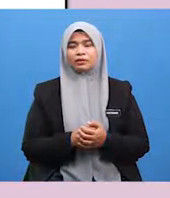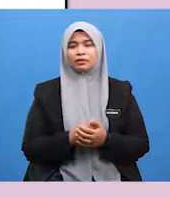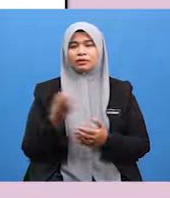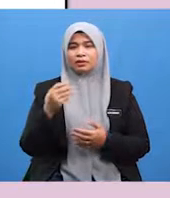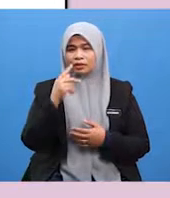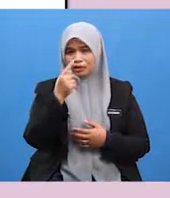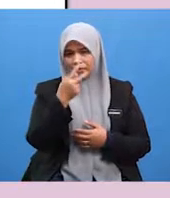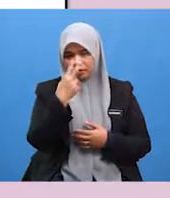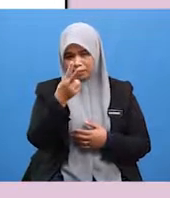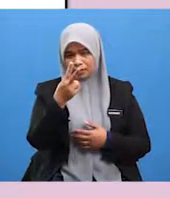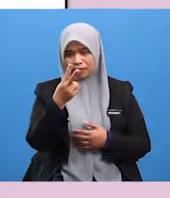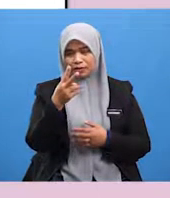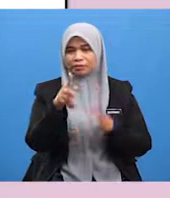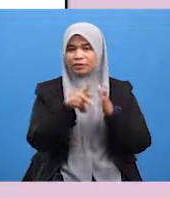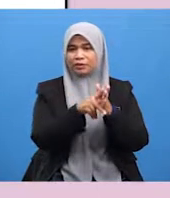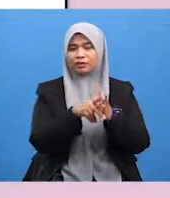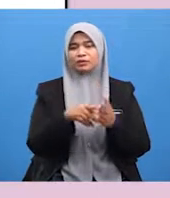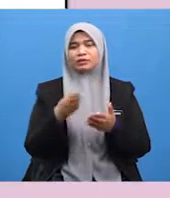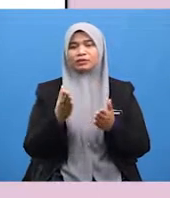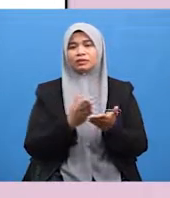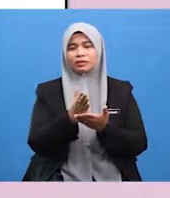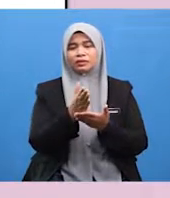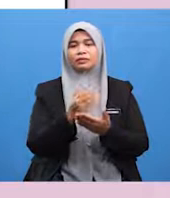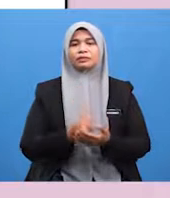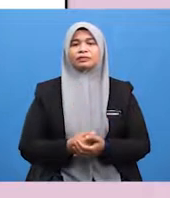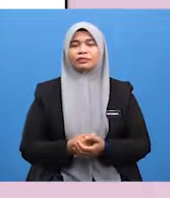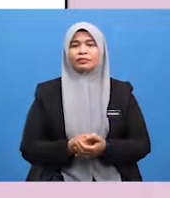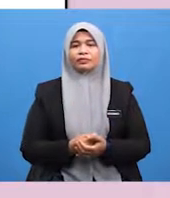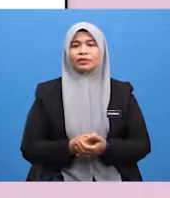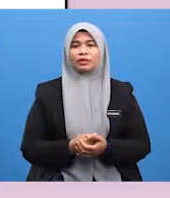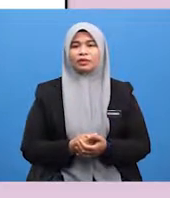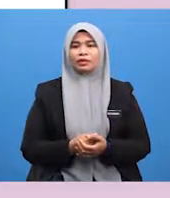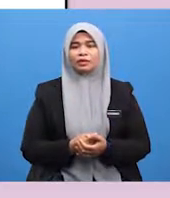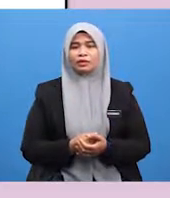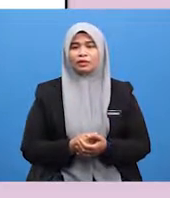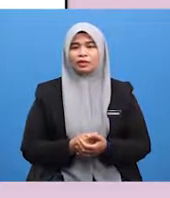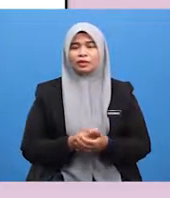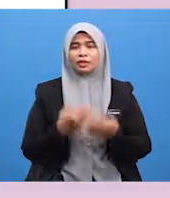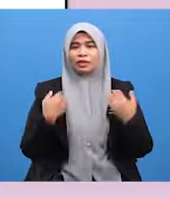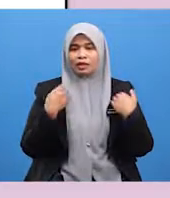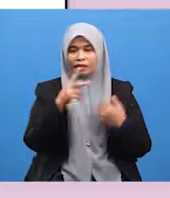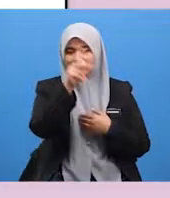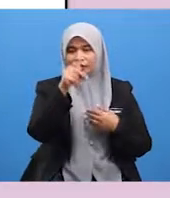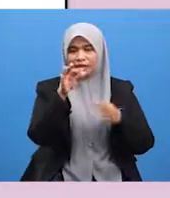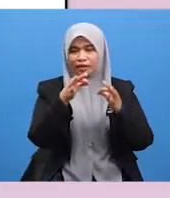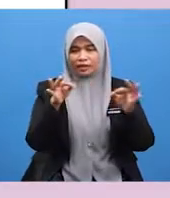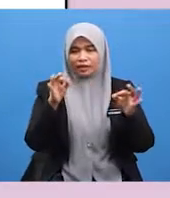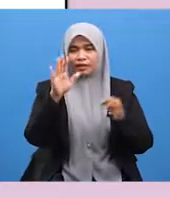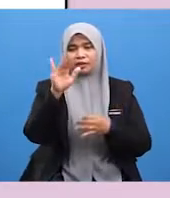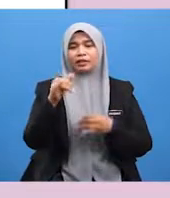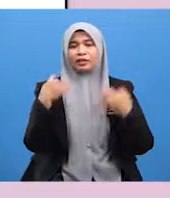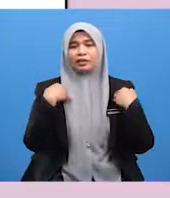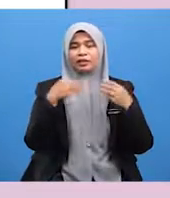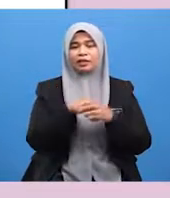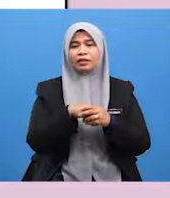Mari kita lihat paparan seterusnya. Adakah frasa-frasa atau ayat-ayat yang terkandung di dalam